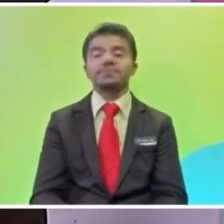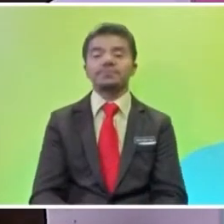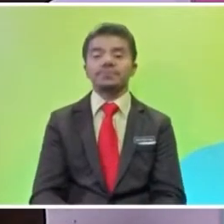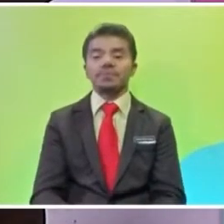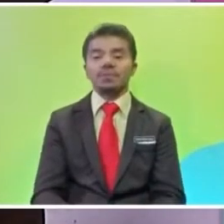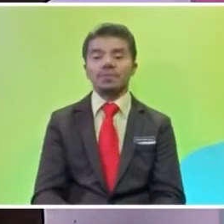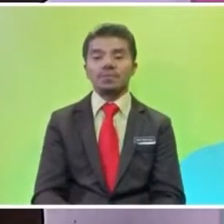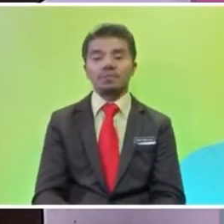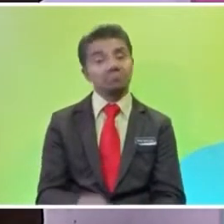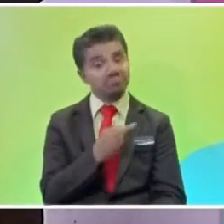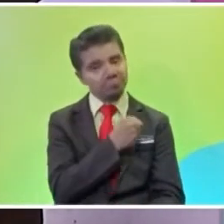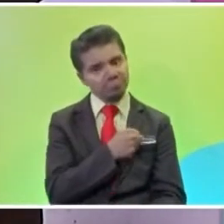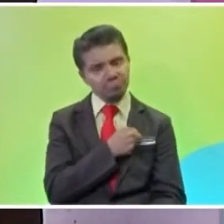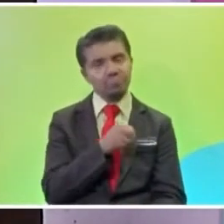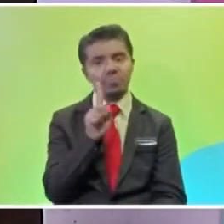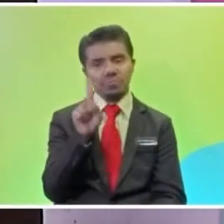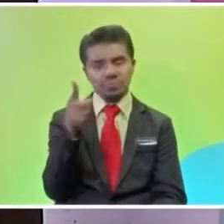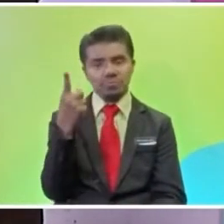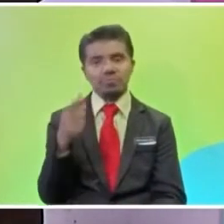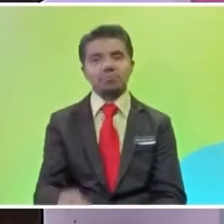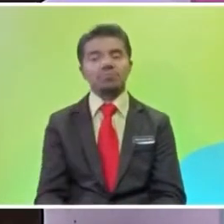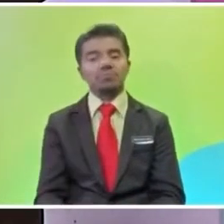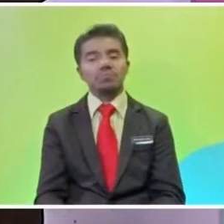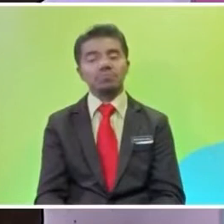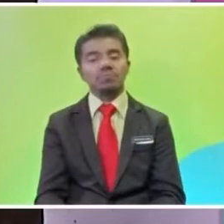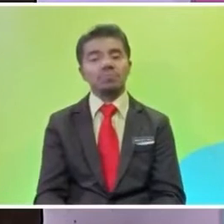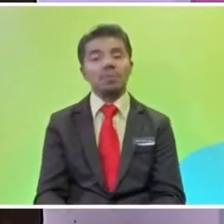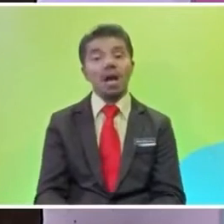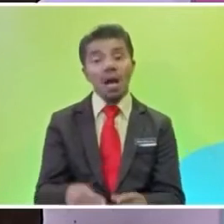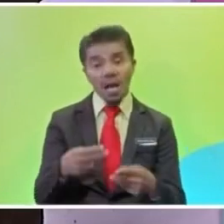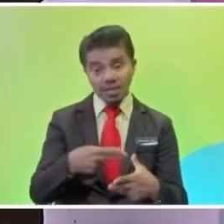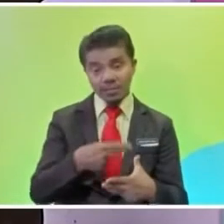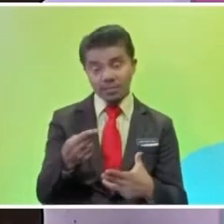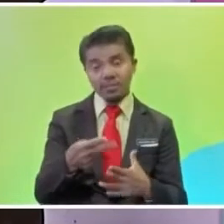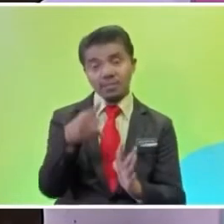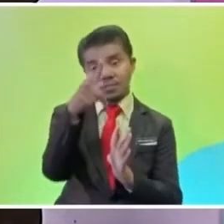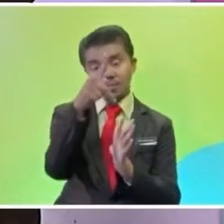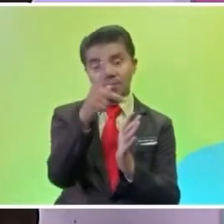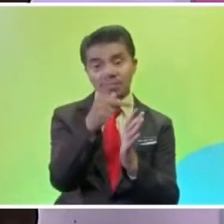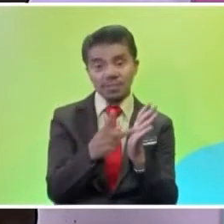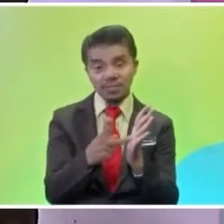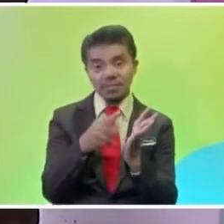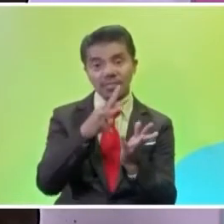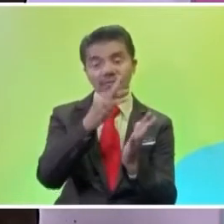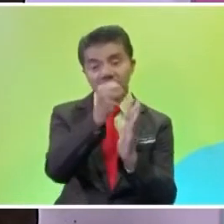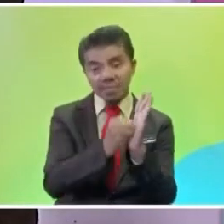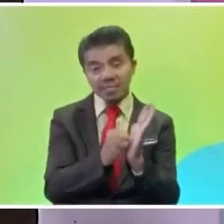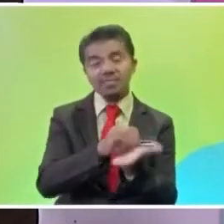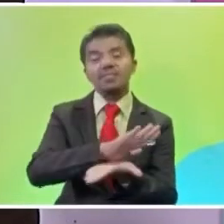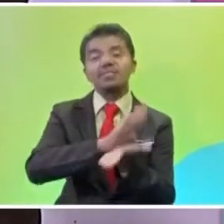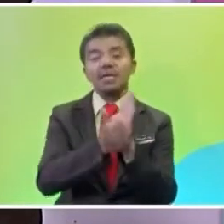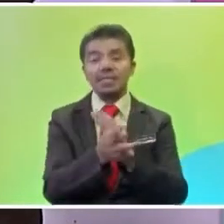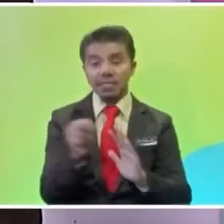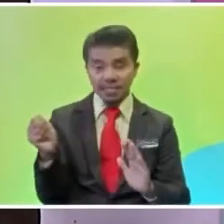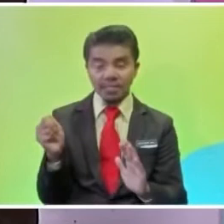niat kita hanya satu untuk melihat hasil kemeja murid kita ke arah berkualiti yang kedua ibu bapak